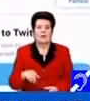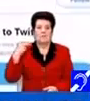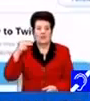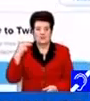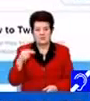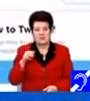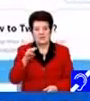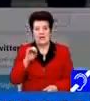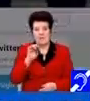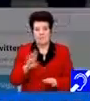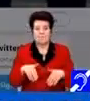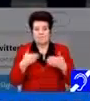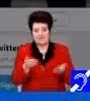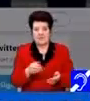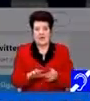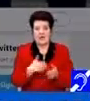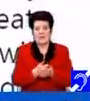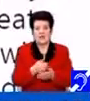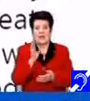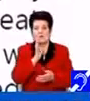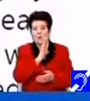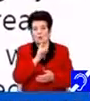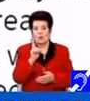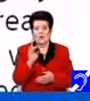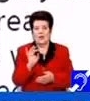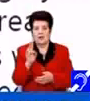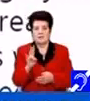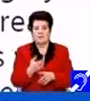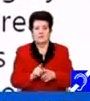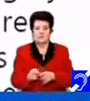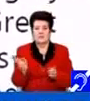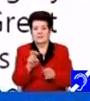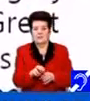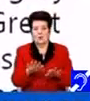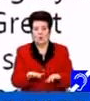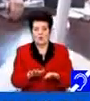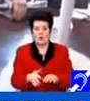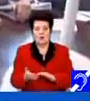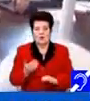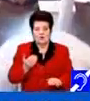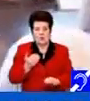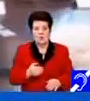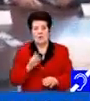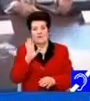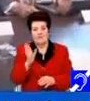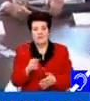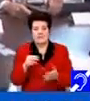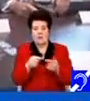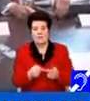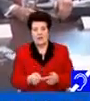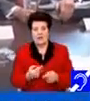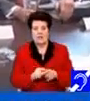Președintele Trump a acceptat propunerea liderului nord-corean de a se întâlni la o dată și într-un loc ce vor fi stabilite ulterior. Ce teme de discuție ar putea